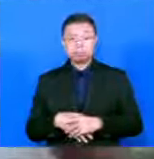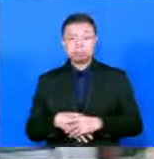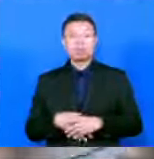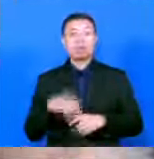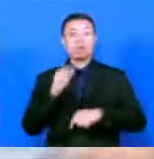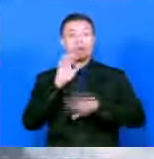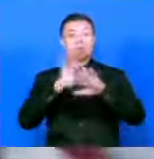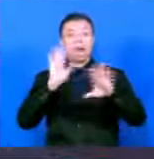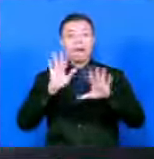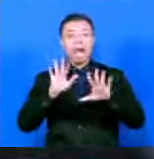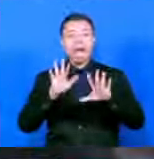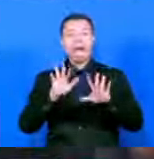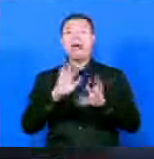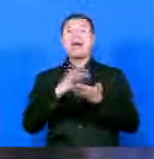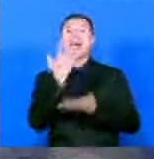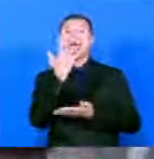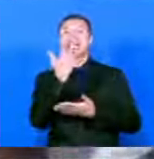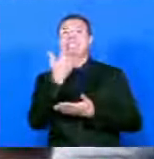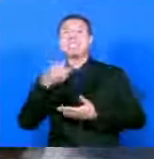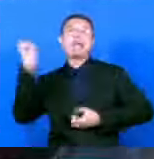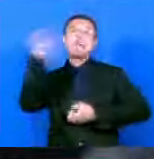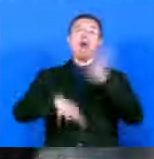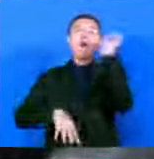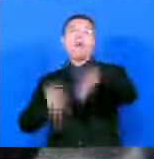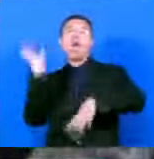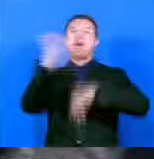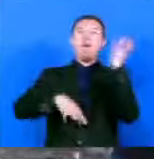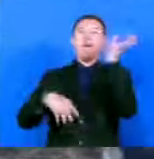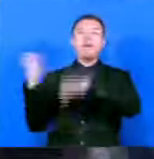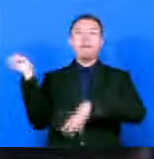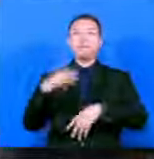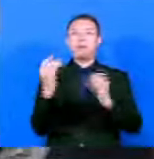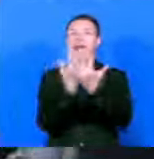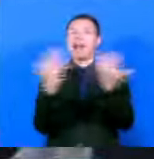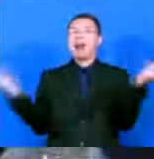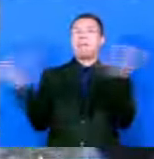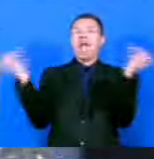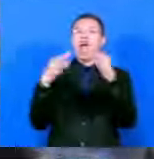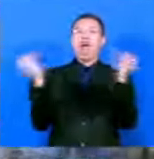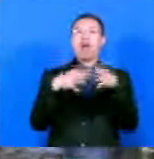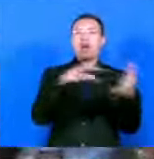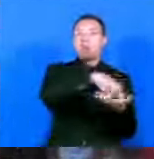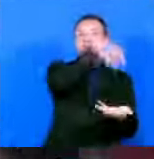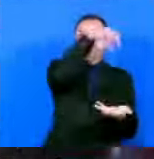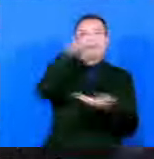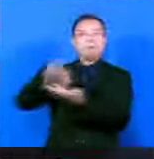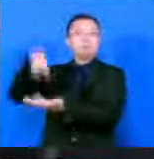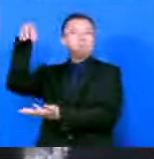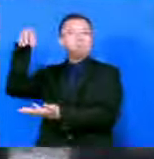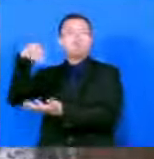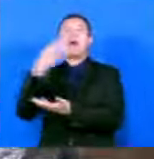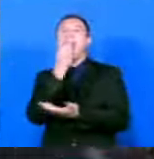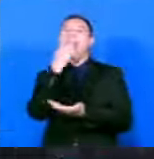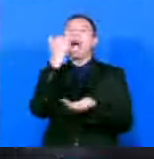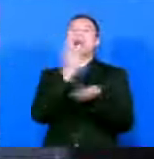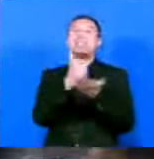Dalam tradisi perang nasi atau sauran, warga saling lempar dua gunungan berisi jajanan khas